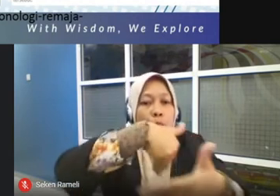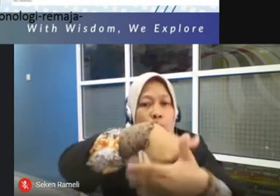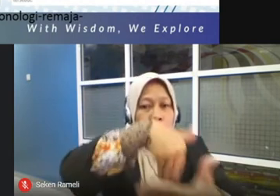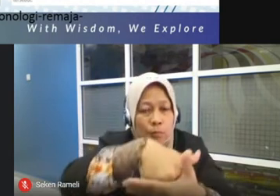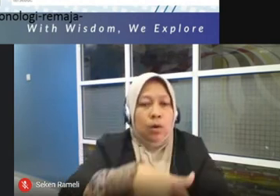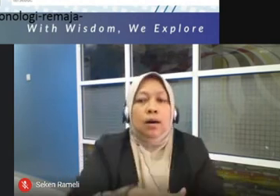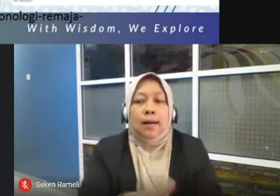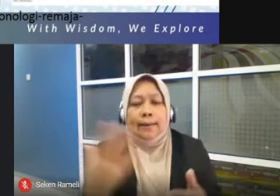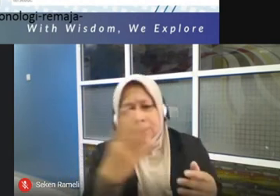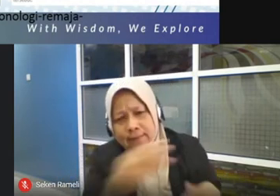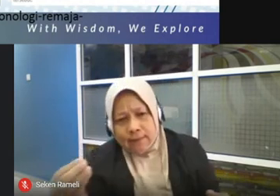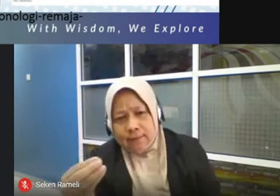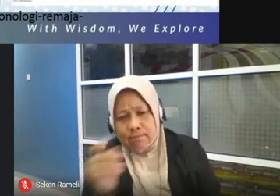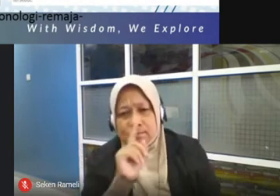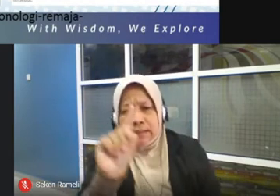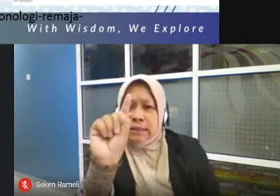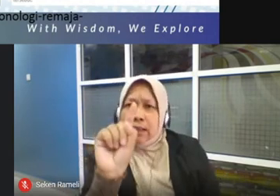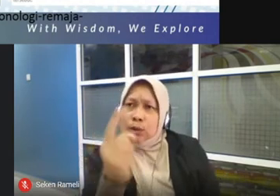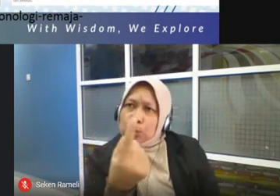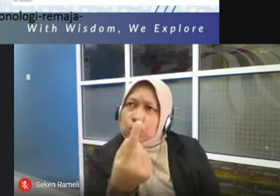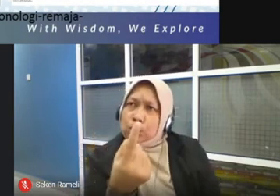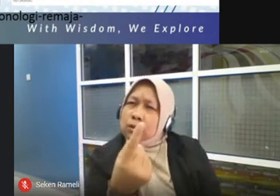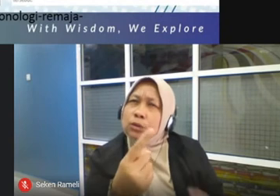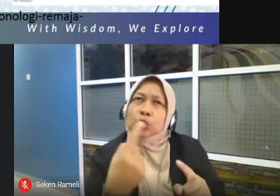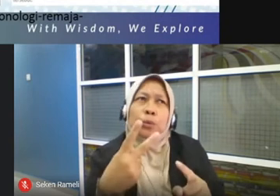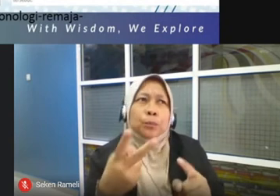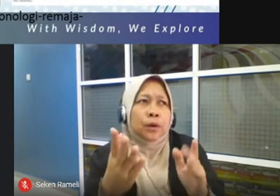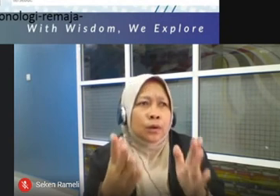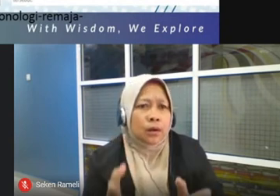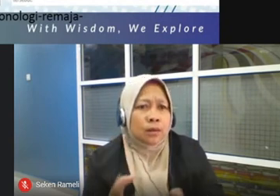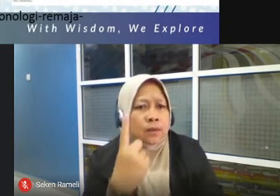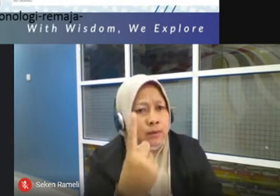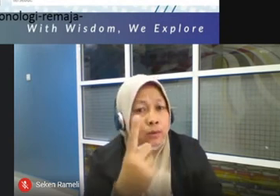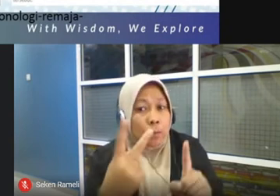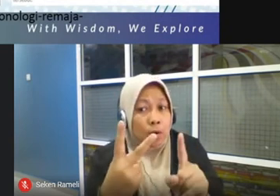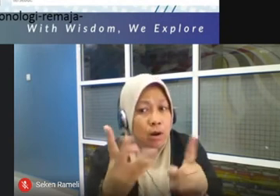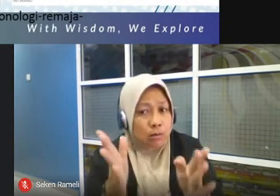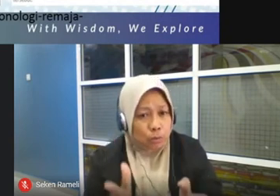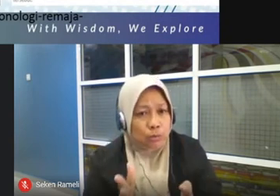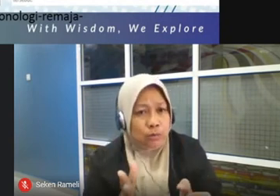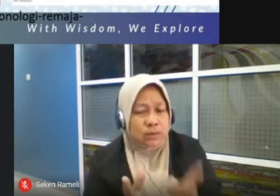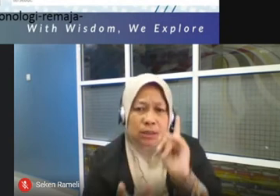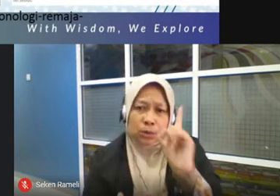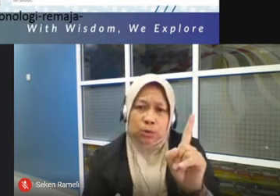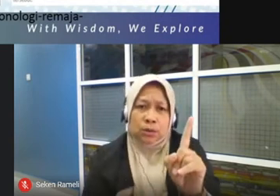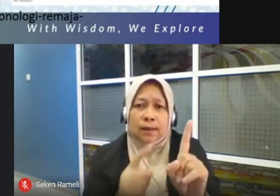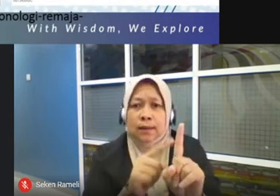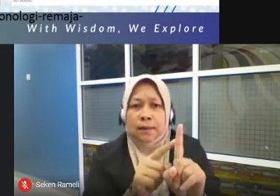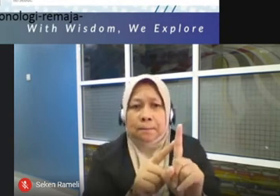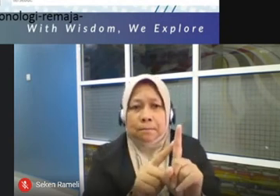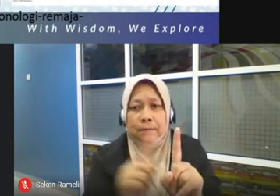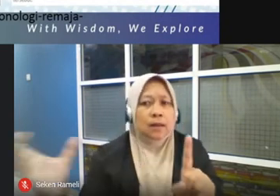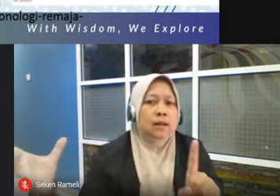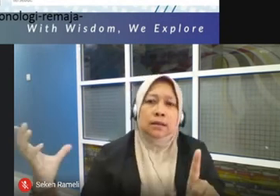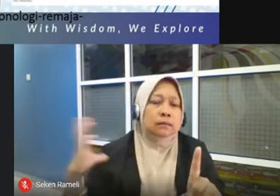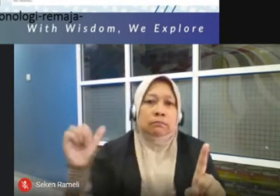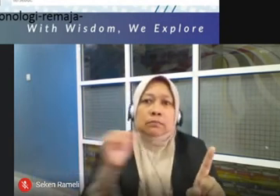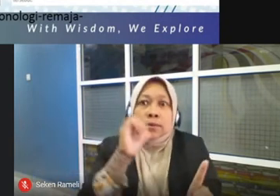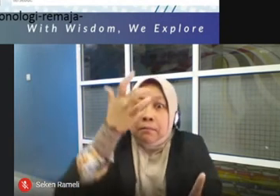dan hanya salah seorang sahaja di antara 12 orang, even dia punya coach pun tak